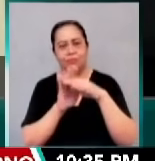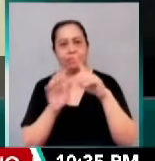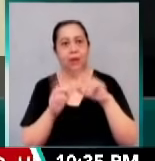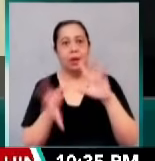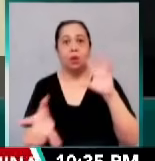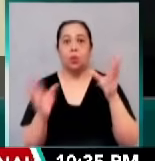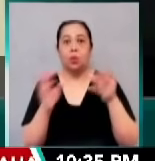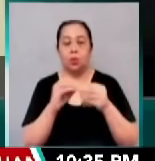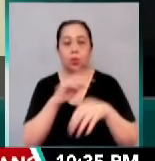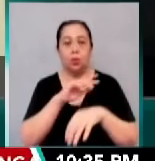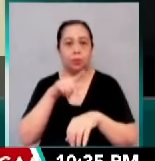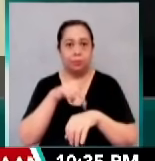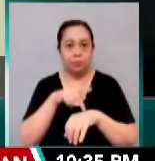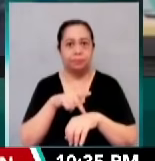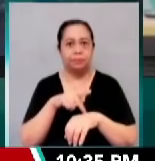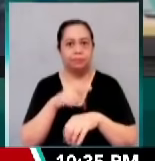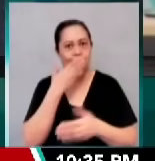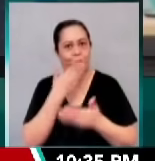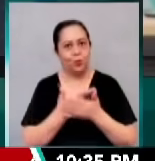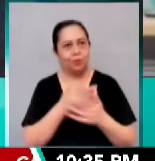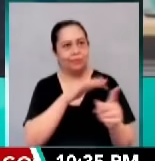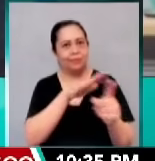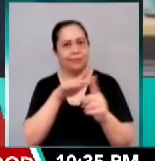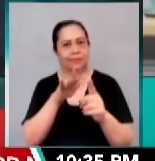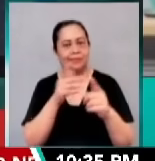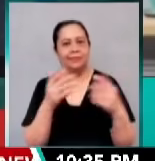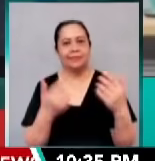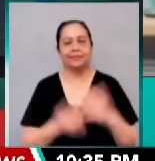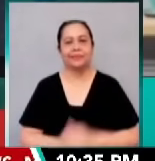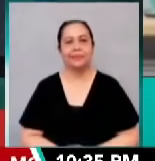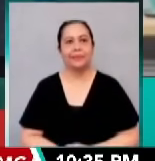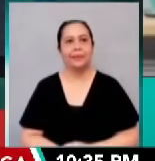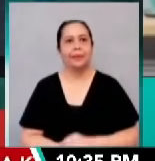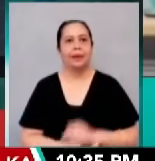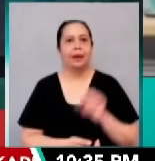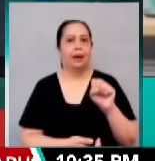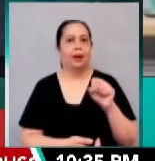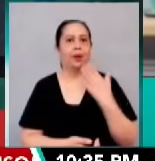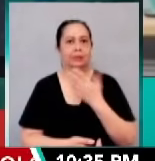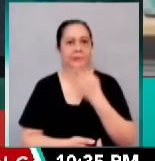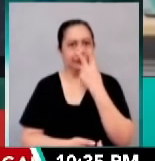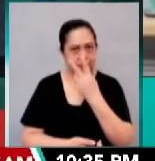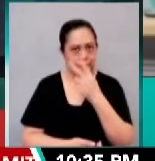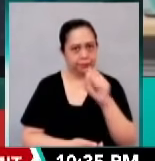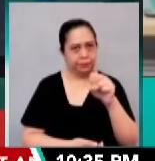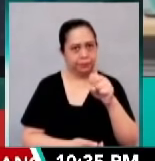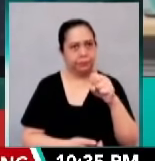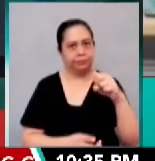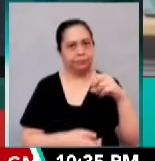Pilipinas magandang nakikita nating trend. Bagamat nakikita natin na bumababa na po ang ating mga kaso,